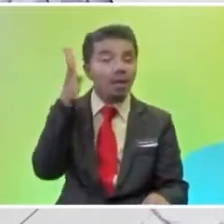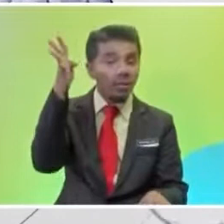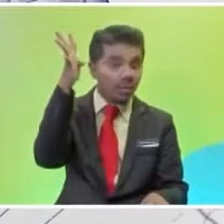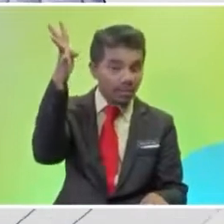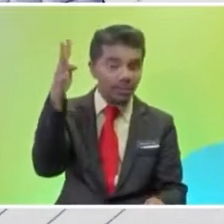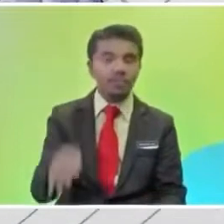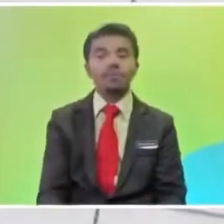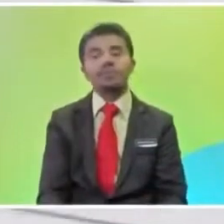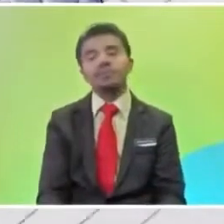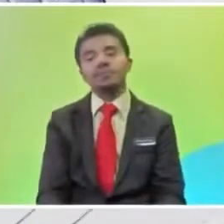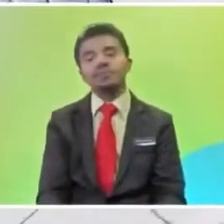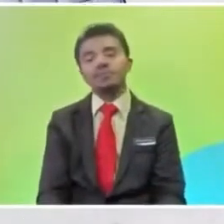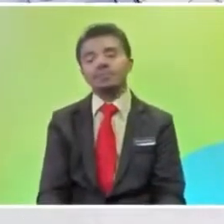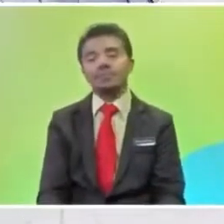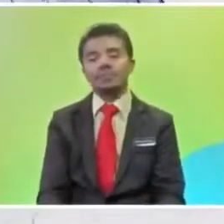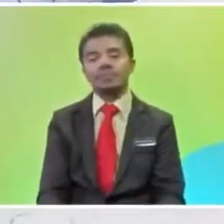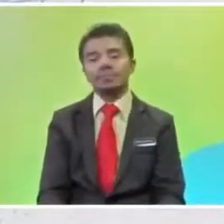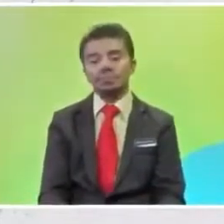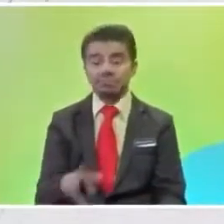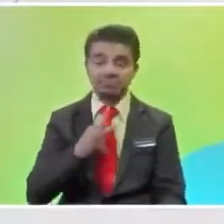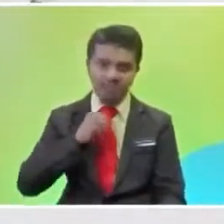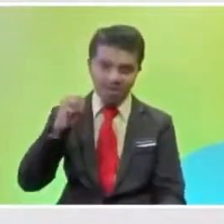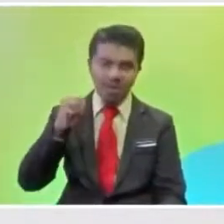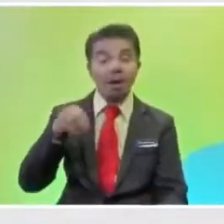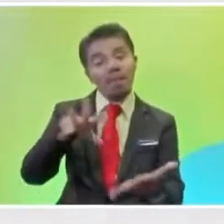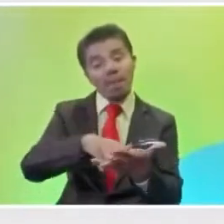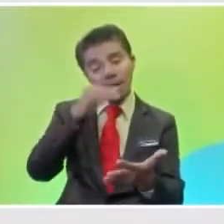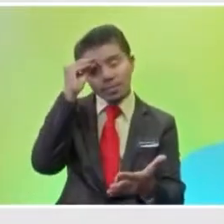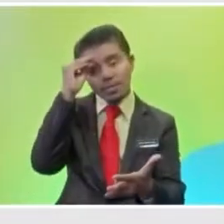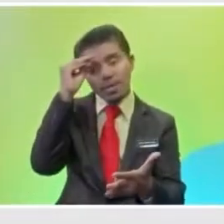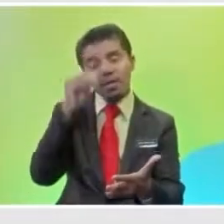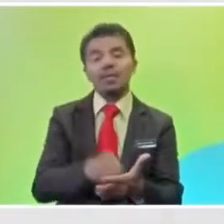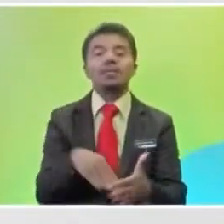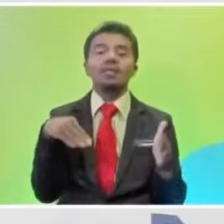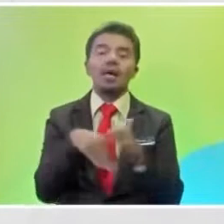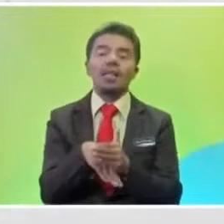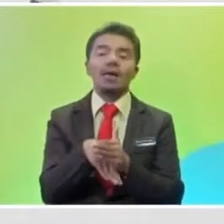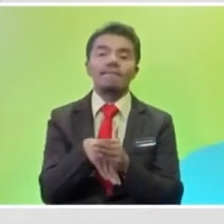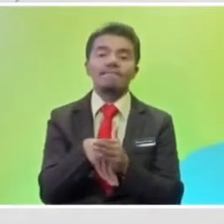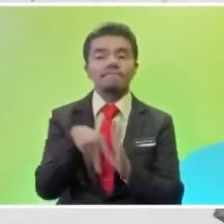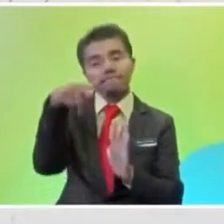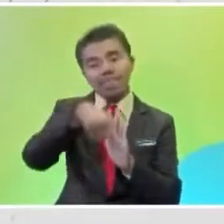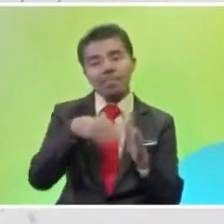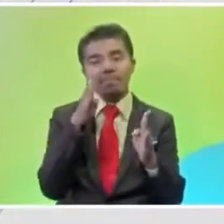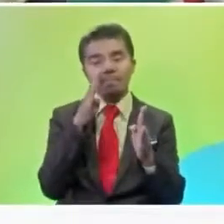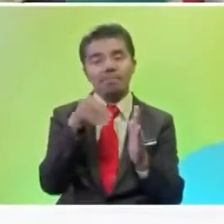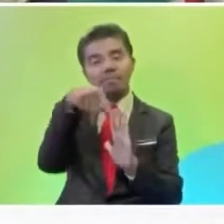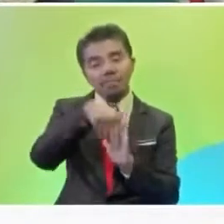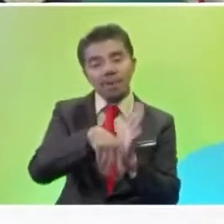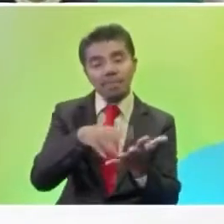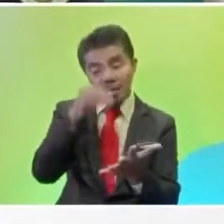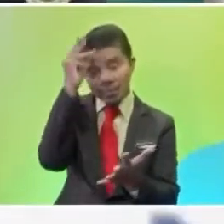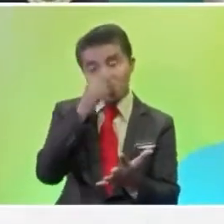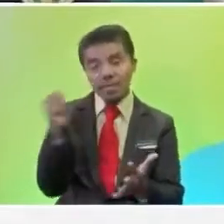suasana pembelajaran abad ke-21 yaitu unsur kolaboratif perbincangan untuk bekerjasama sesama